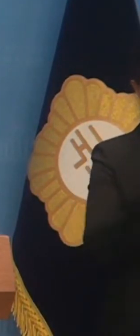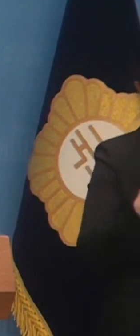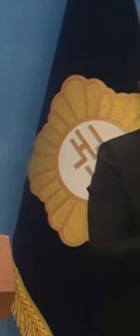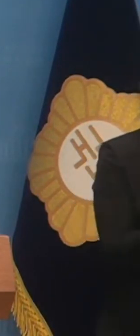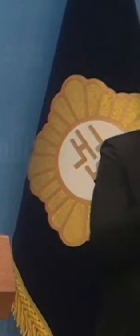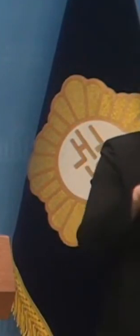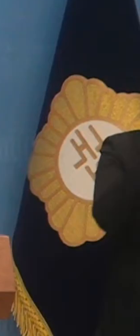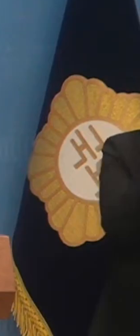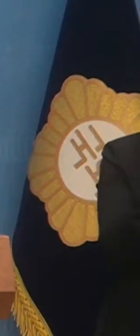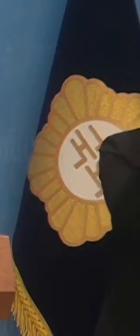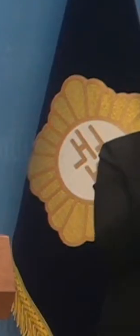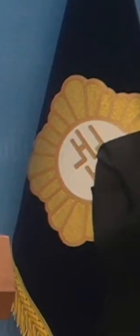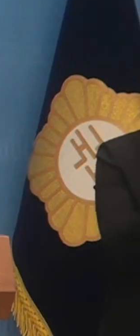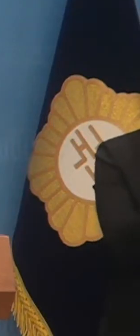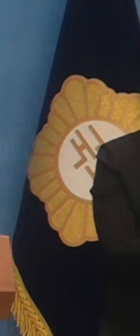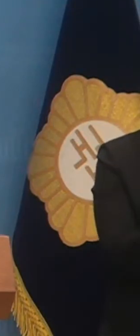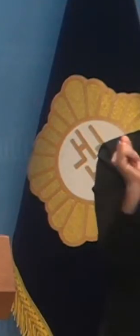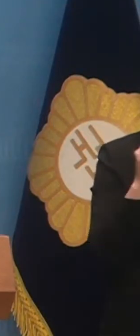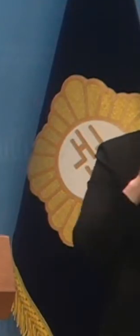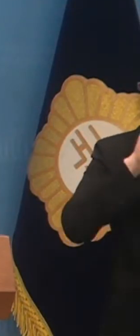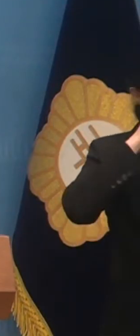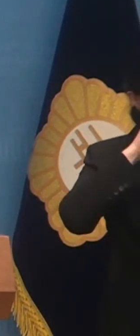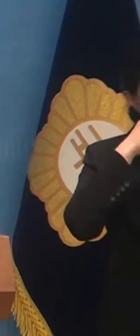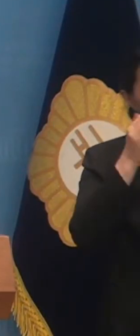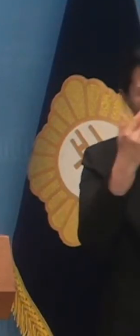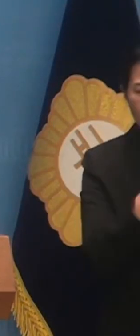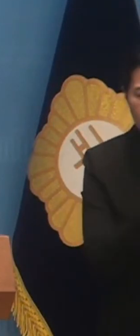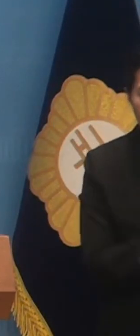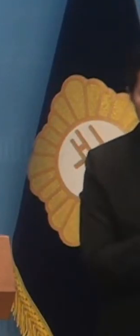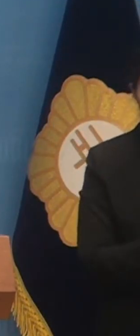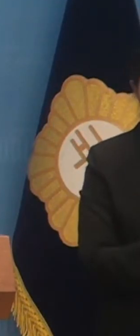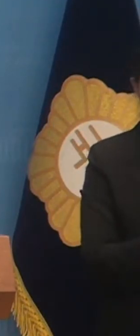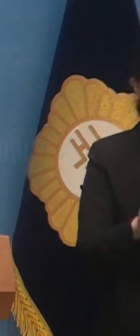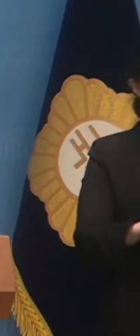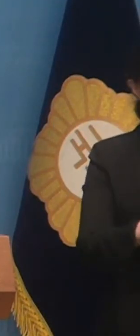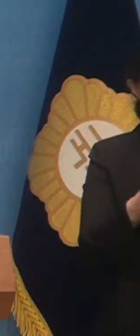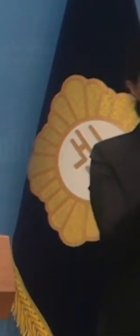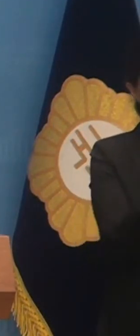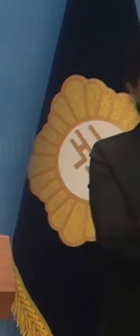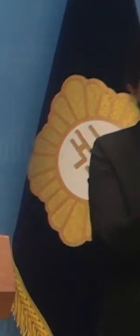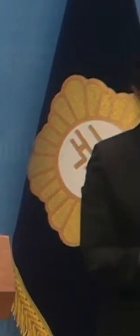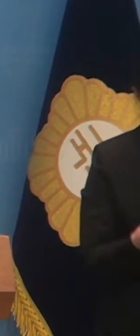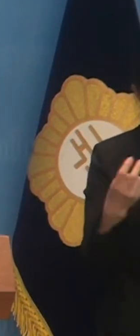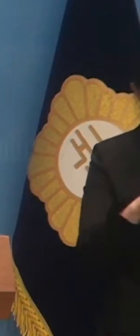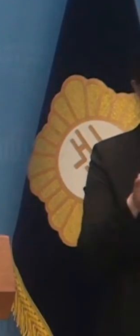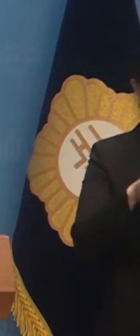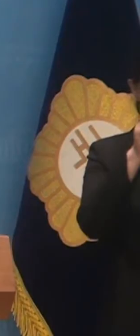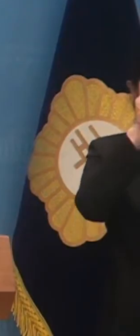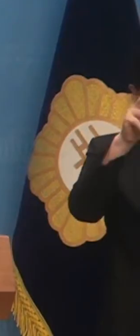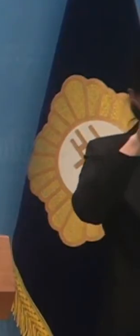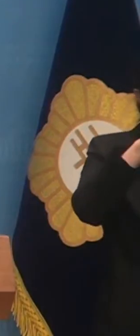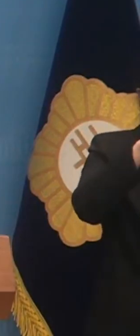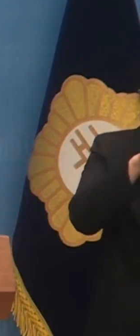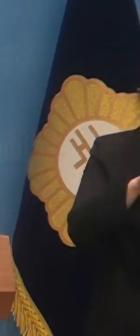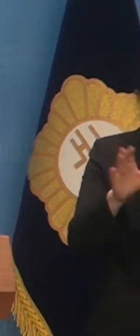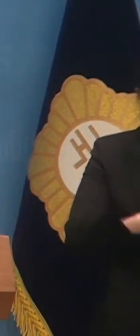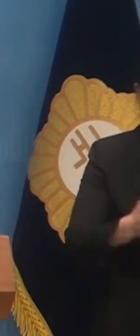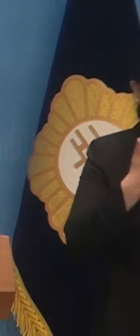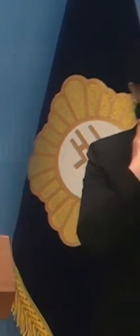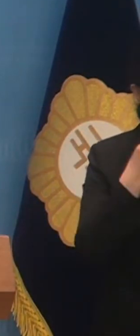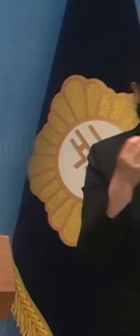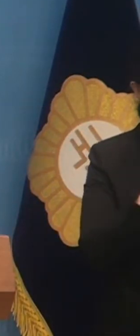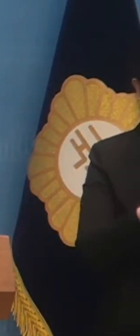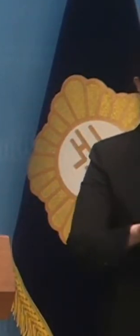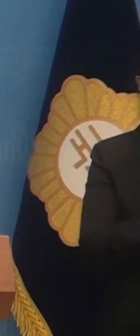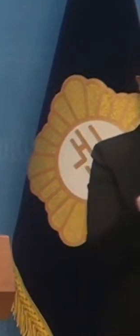최저임금 인상이 자영업자 위기를 초래한다는 주장은 임대료 폭등, 프랜차이즈 본사의 불공정, 플랫폼